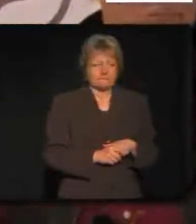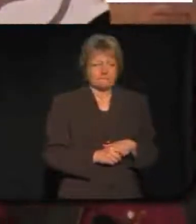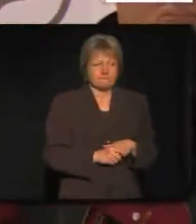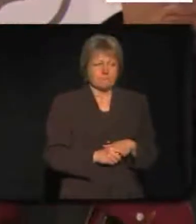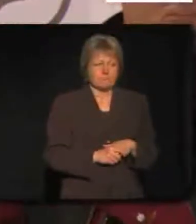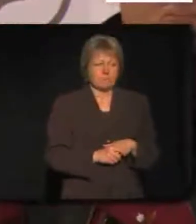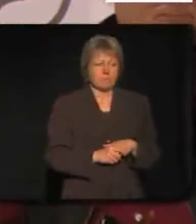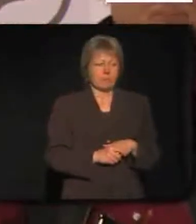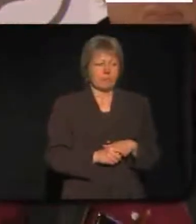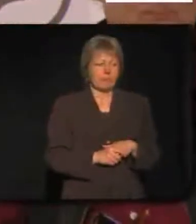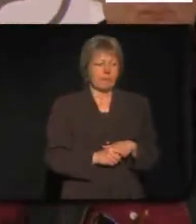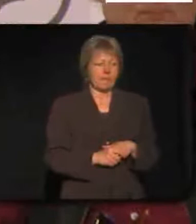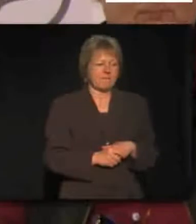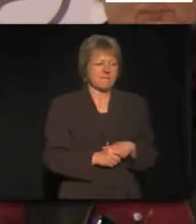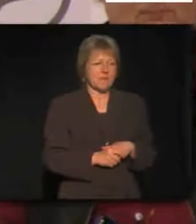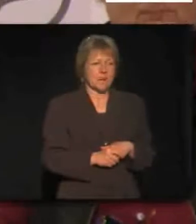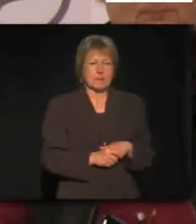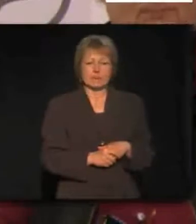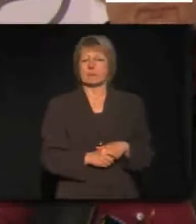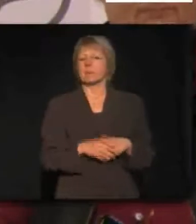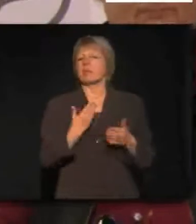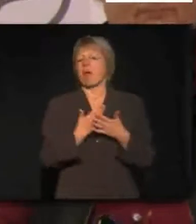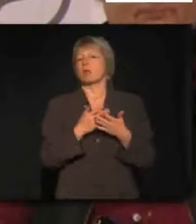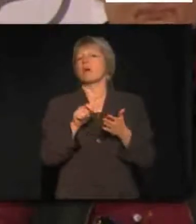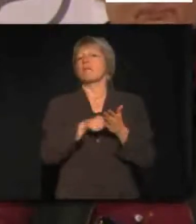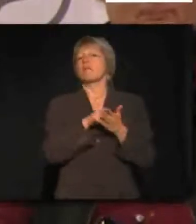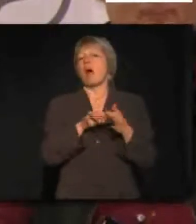und deshalb übergebe ich an den Wahlleiter